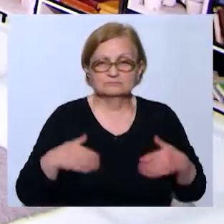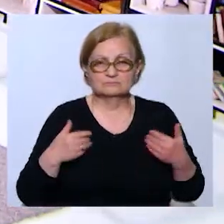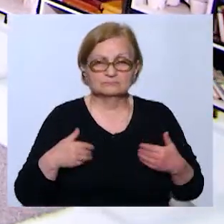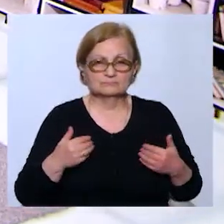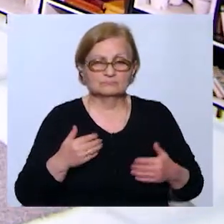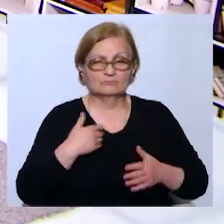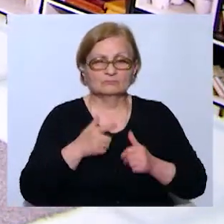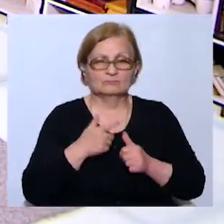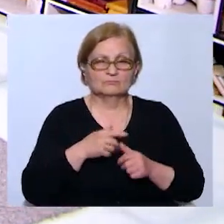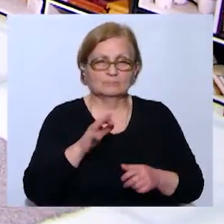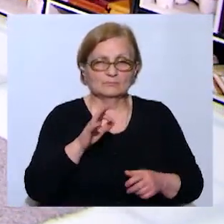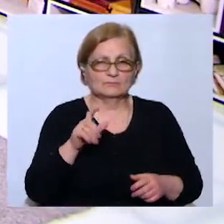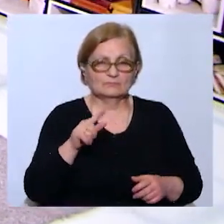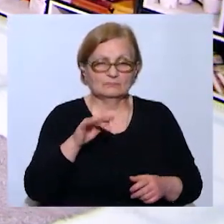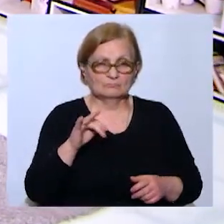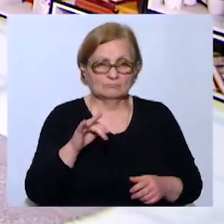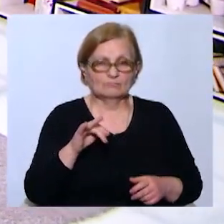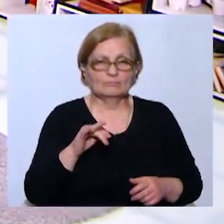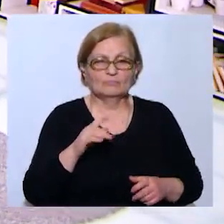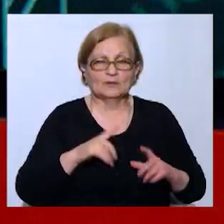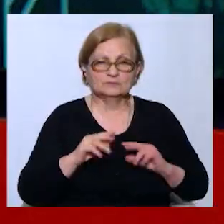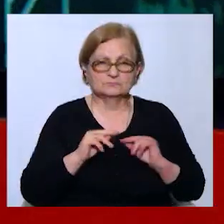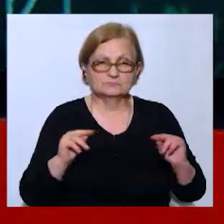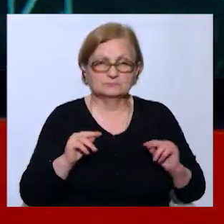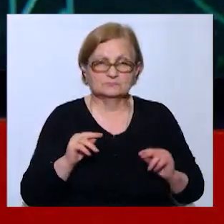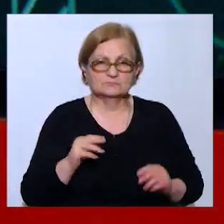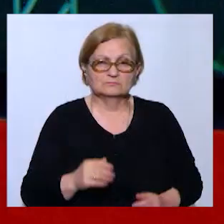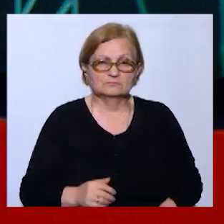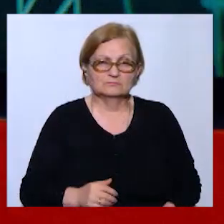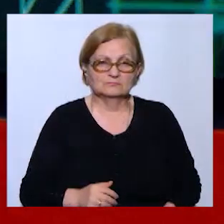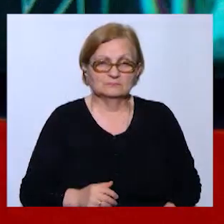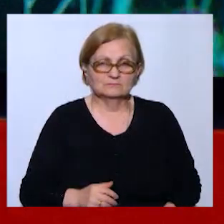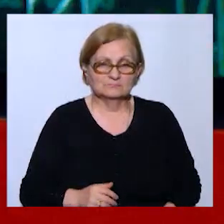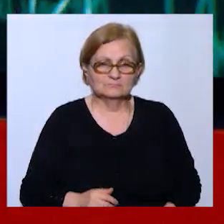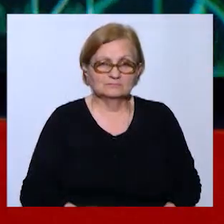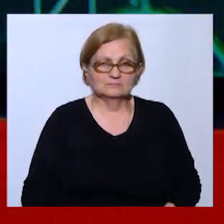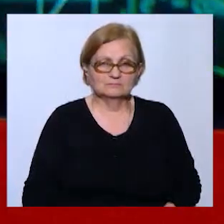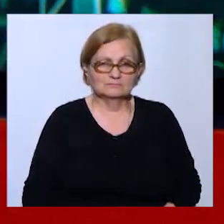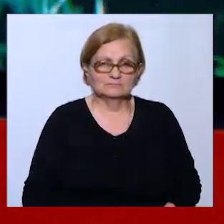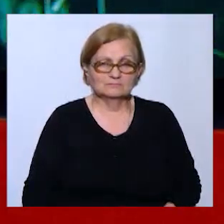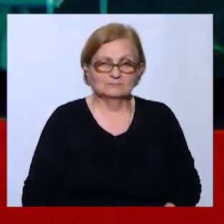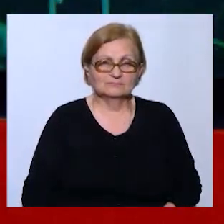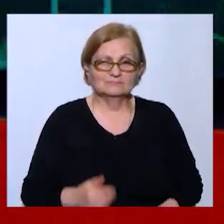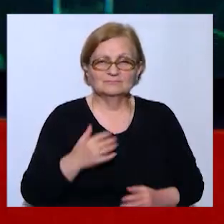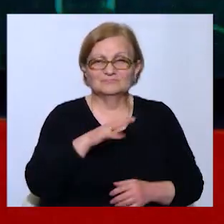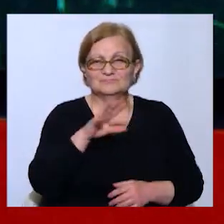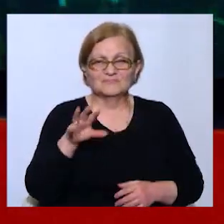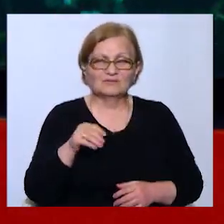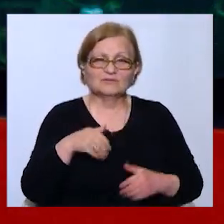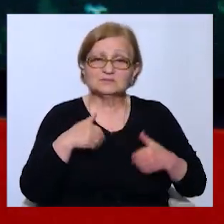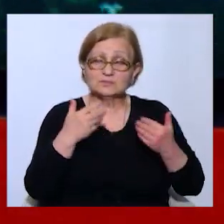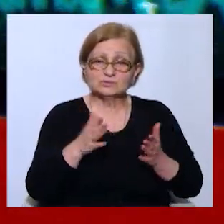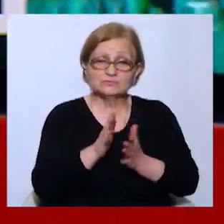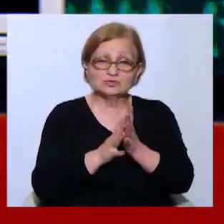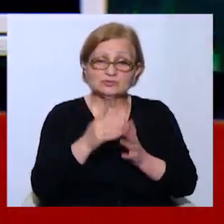მოგესალმებით, მე ვარ ქეთი, მე7 კლასის მათემატიკის მასწავლებელი. მიხარია თქვენი ნახვა, ყველას გირჩევთ ჯესტების ენა ისწავლოთ, მე ძალიან